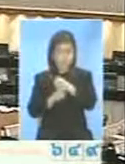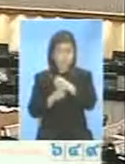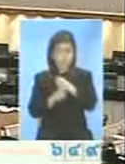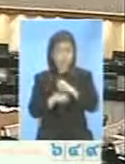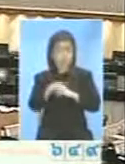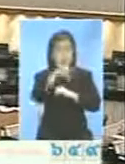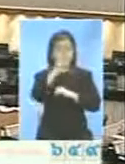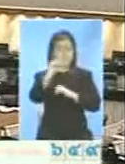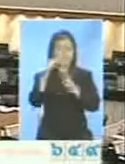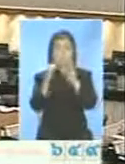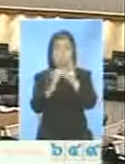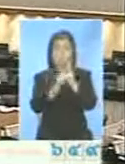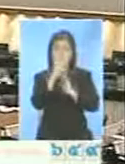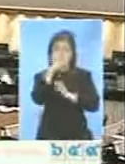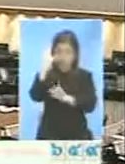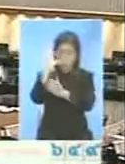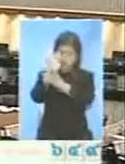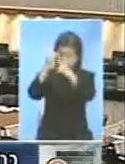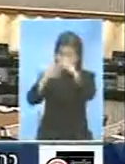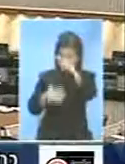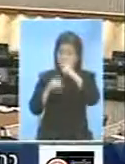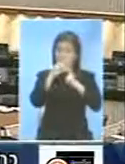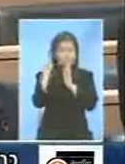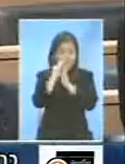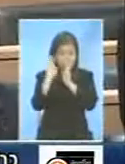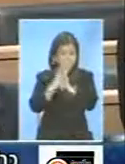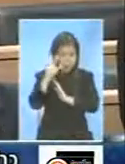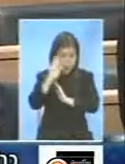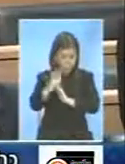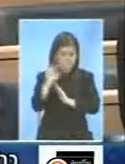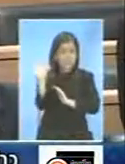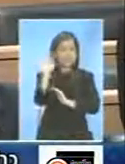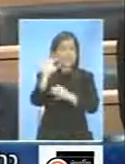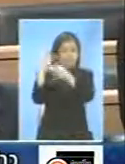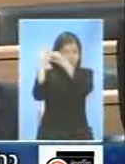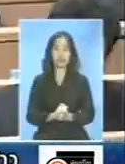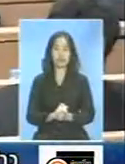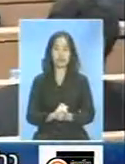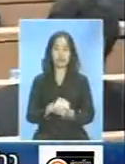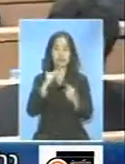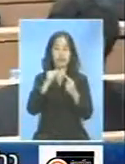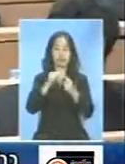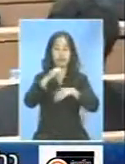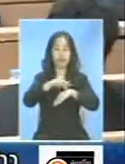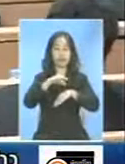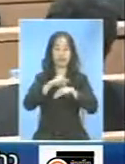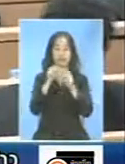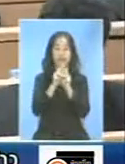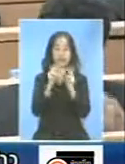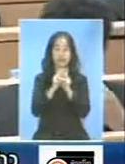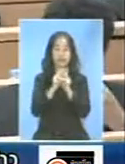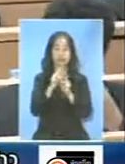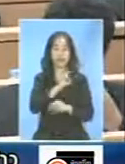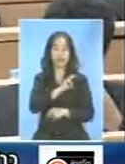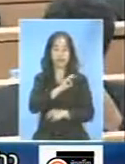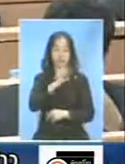คุณสรรเสริญยังอภิปรายได้แต่ว่างดที่จะบอกถึงชื่อจริงนะครับ ใช้อักษรย่อ ใช้อักษรย่อแ